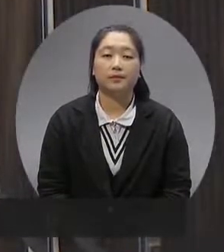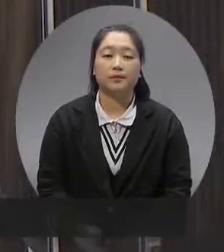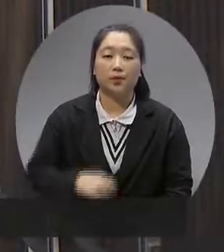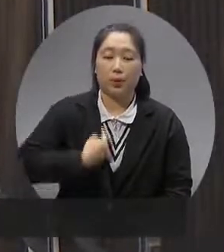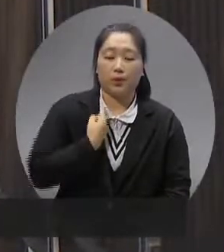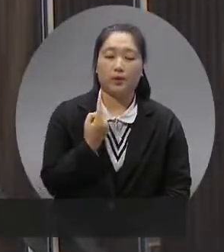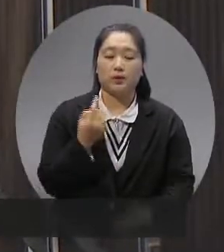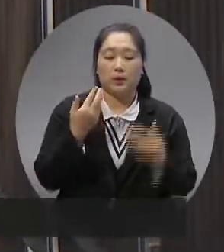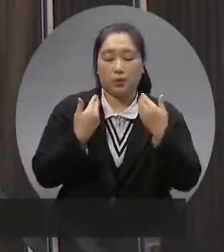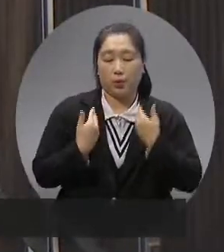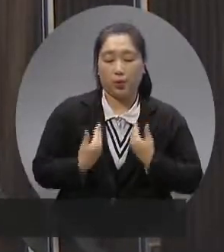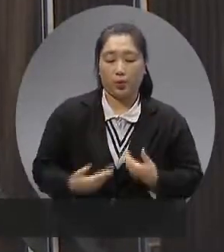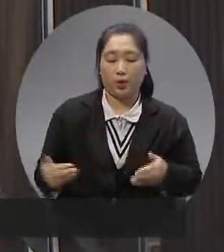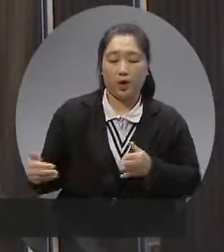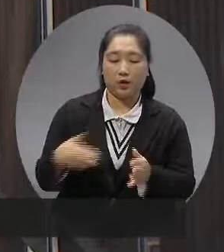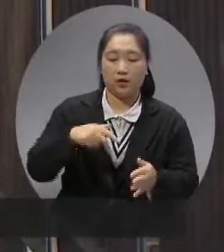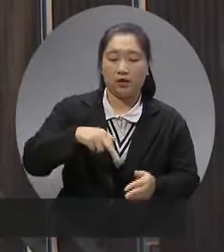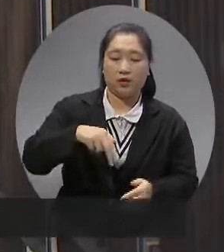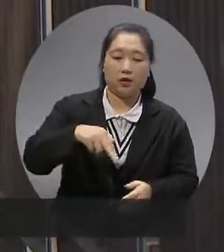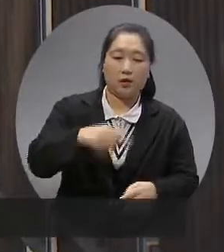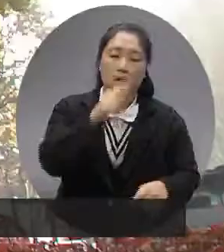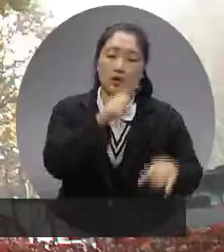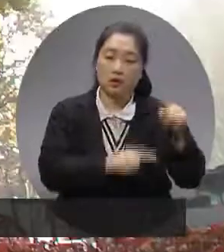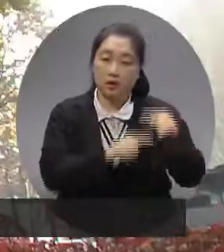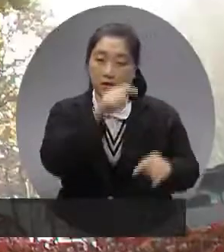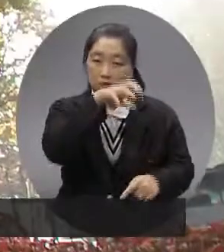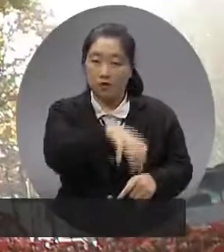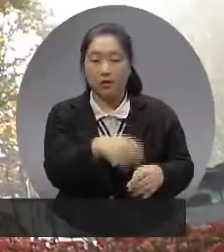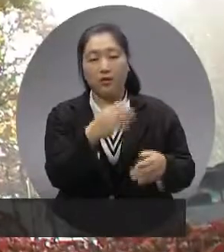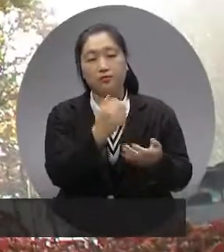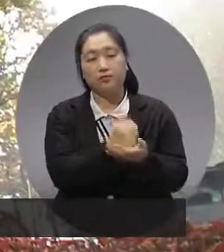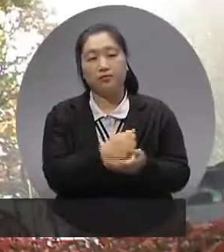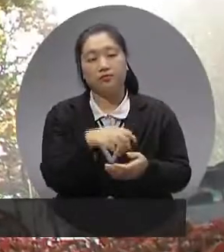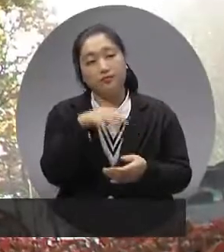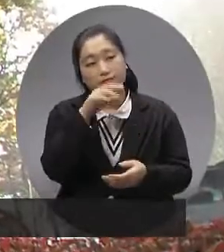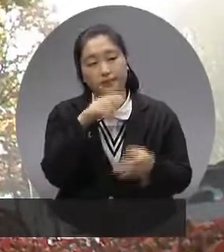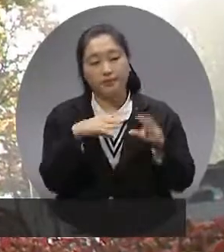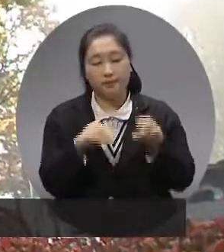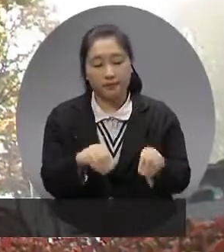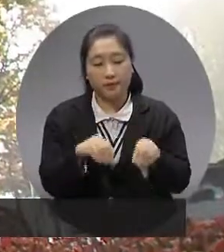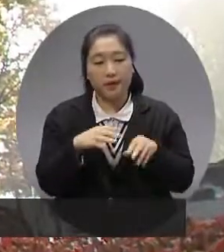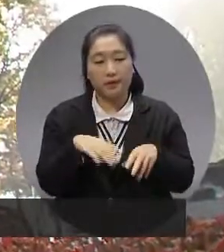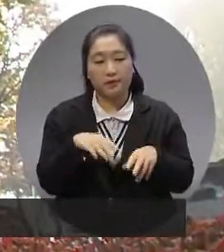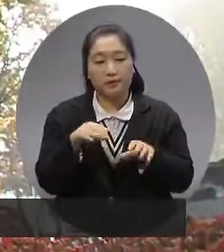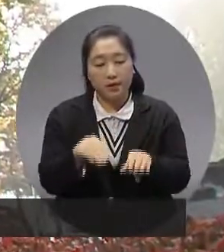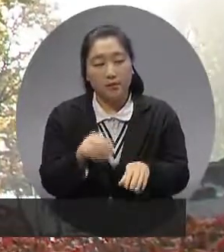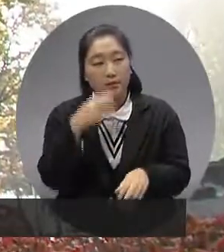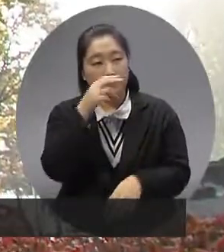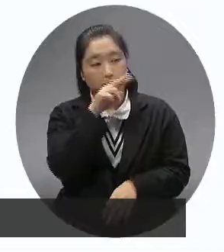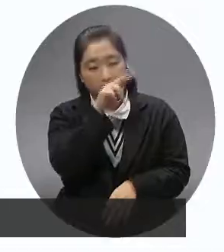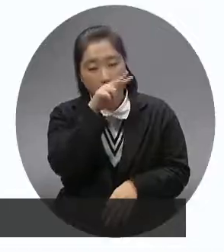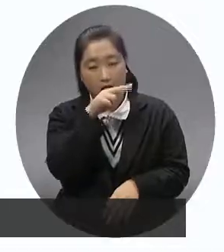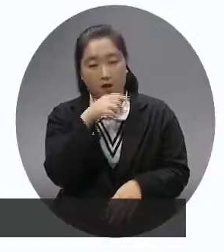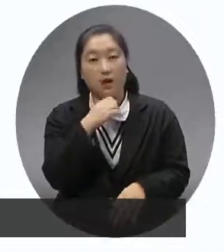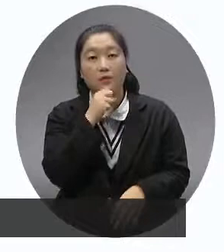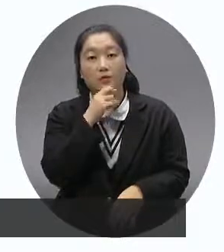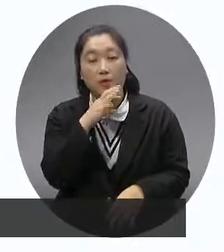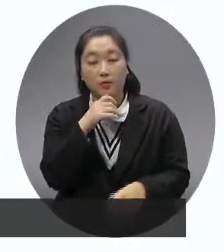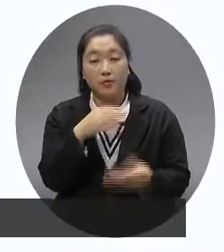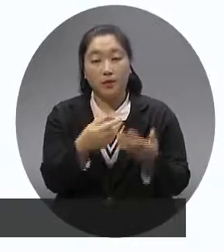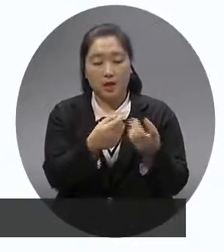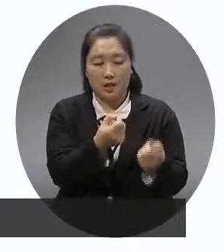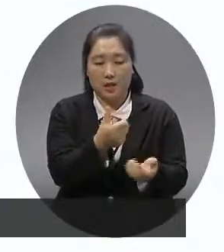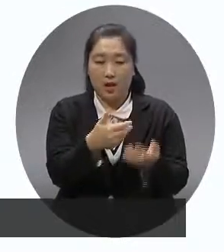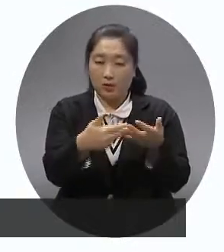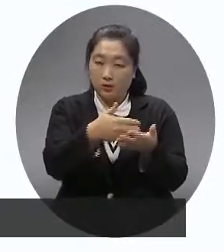홀로 한적한 길을 걷다 한 느티나무 앞에서 우연히 발길을 멈춥니다. 단 몇 분 만에 손바닥만한 스케치북